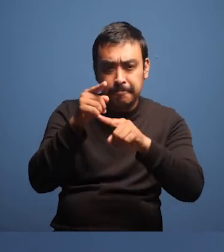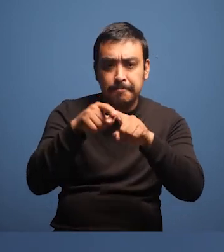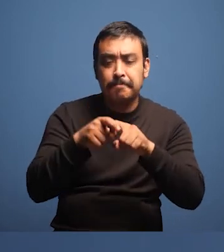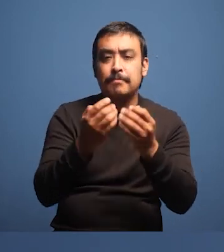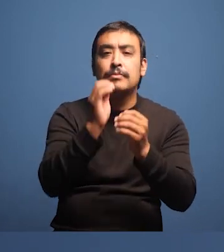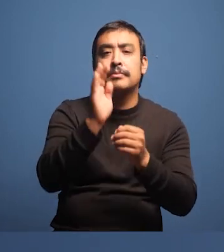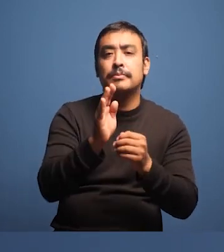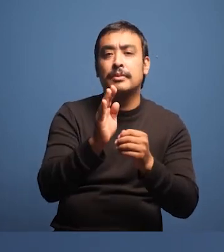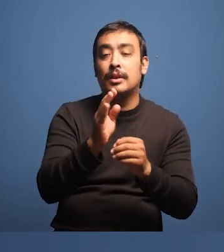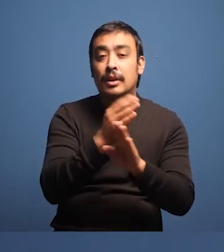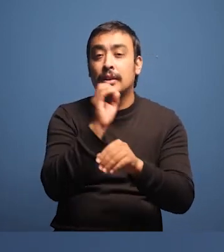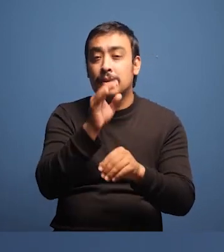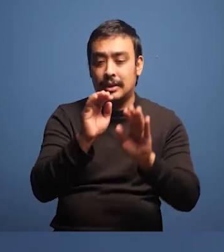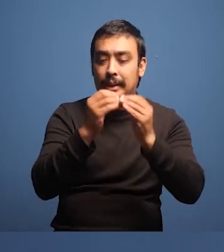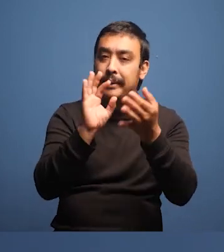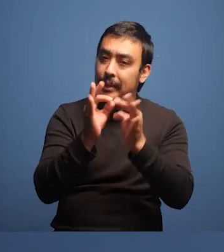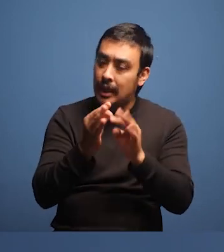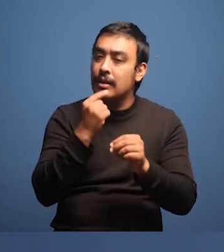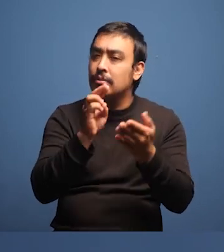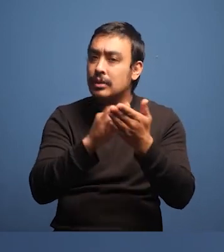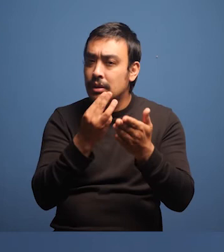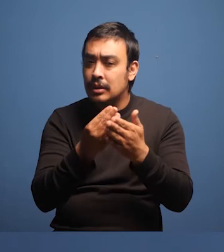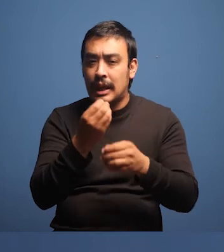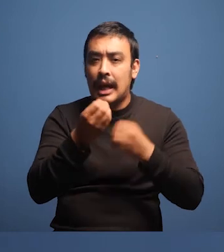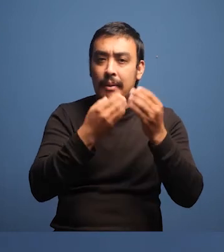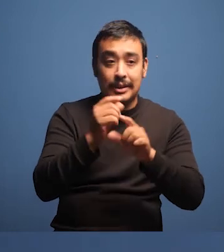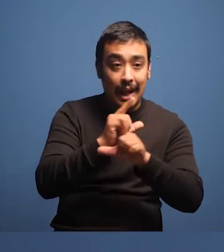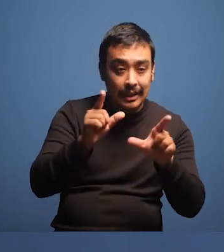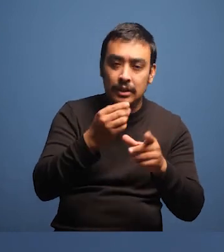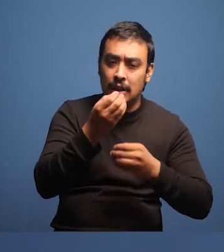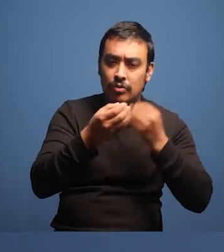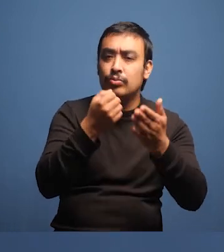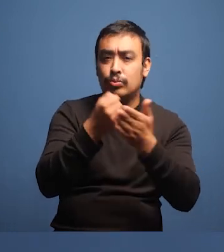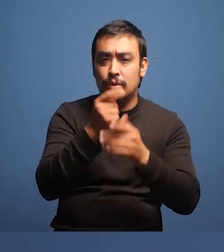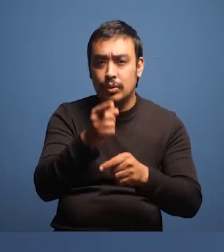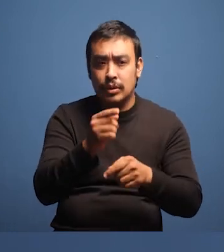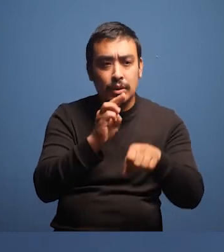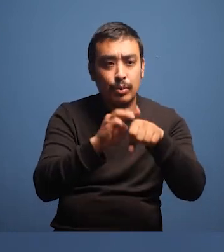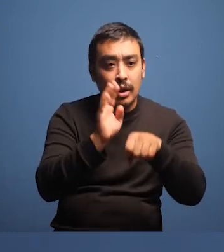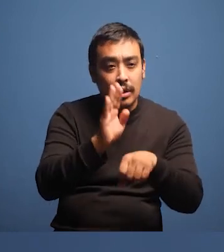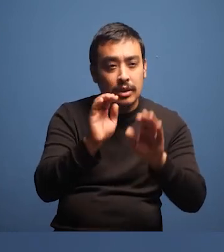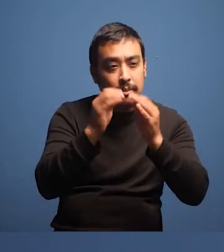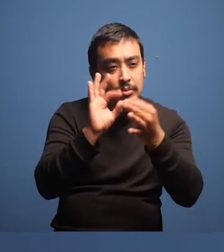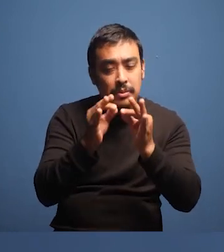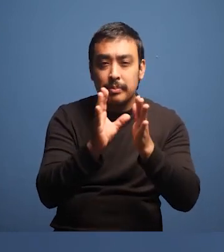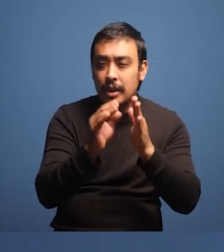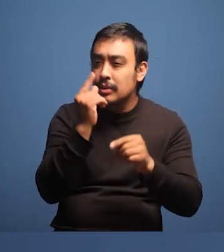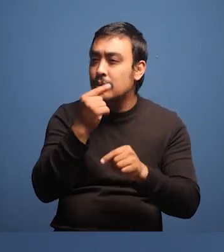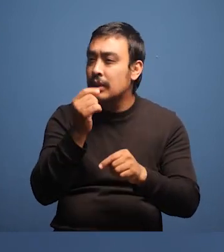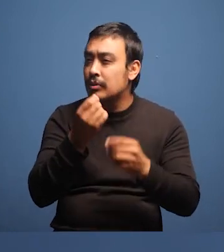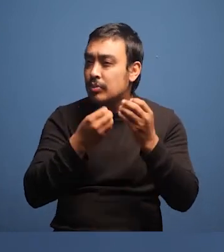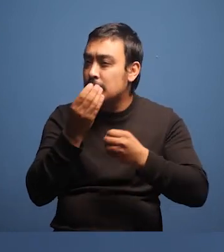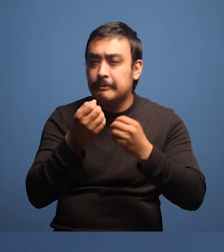अघि पनि भने हामीले चाहिँ यो सोसियल मिडिया भनेको चाहिँ खासमा भोइस फर भोइसलेस हो नि त। त्यही भएर जब हामीलाई चाहिँ चान्स छ कि हामीले सोसियल मिडियाको थ्रुबाट कसैको आवाज